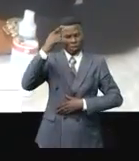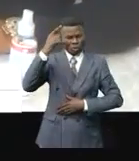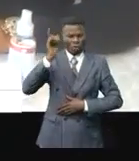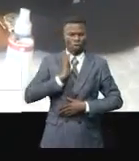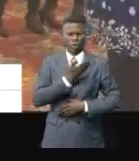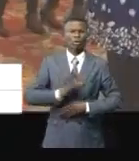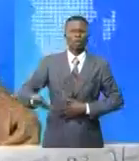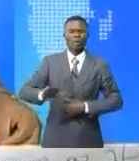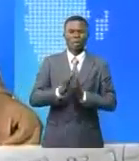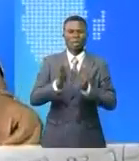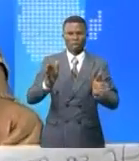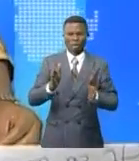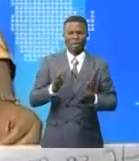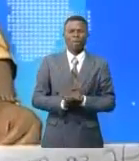pays.